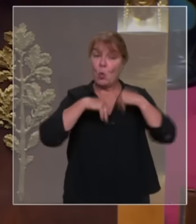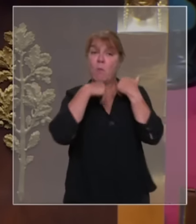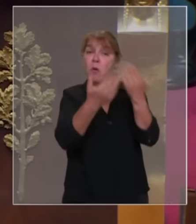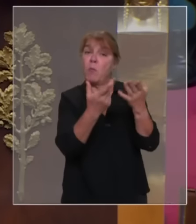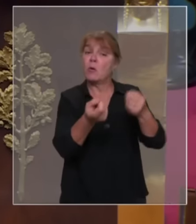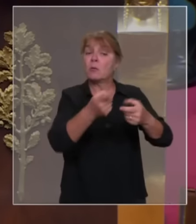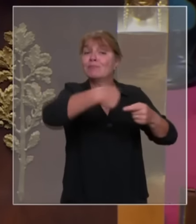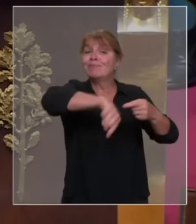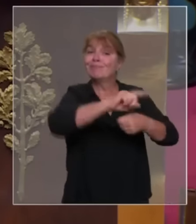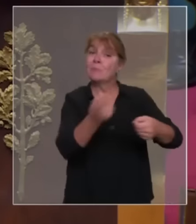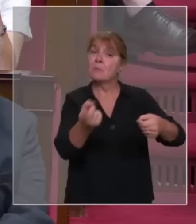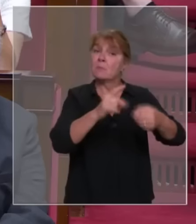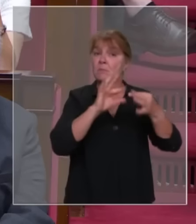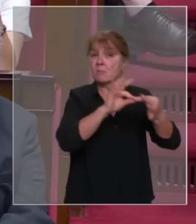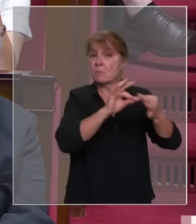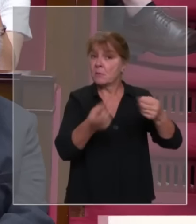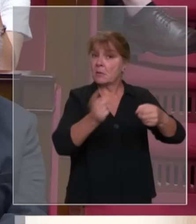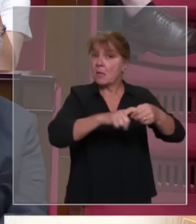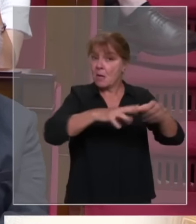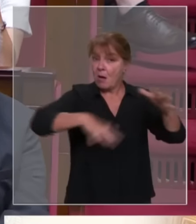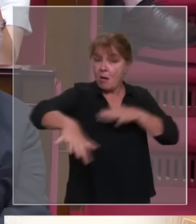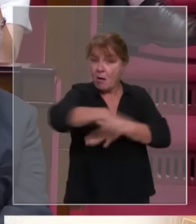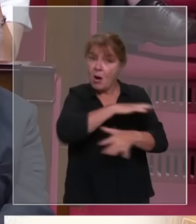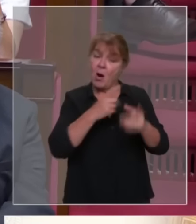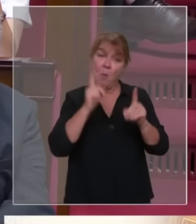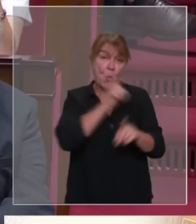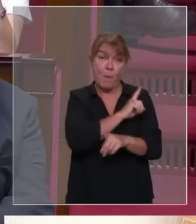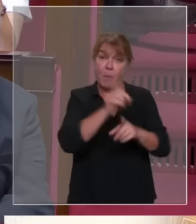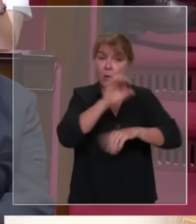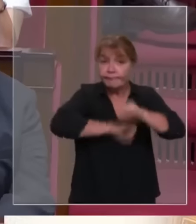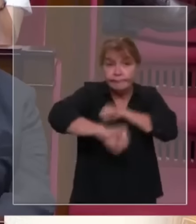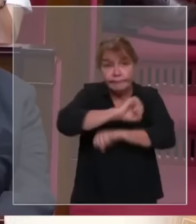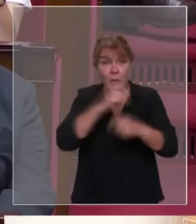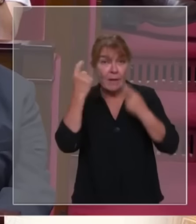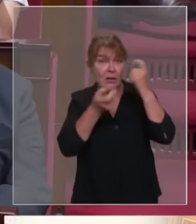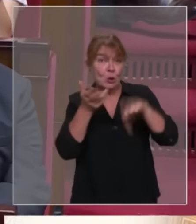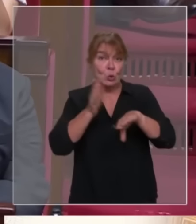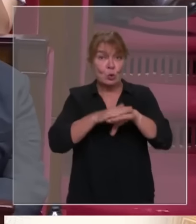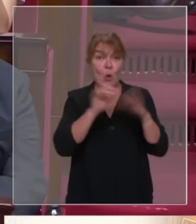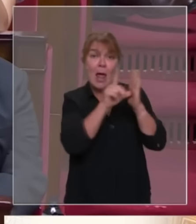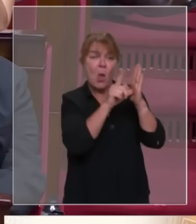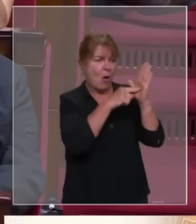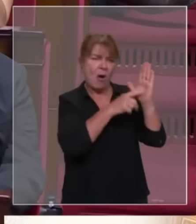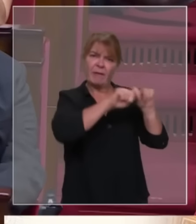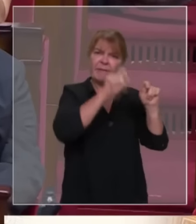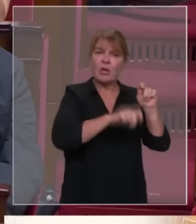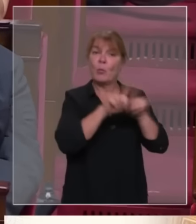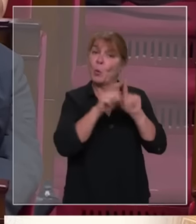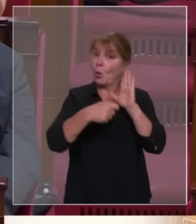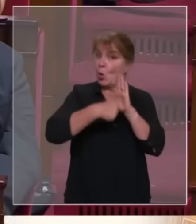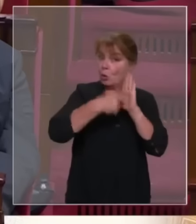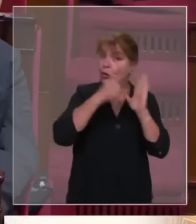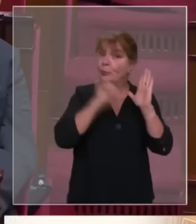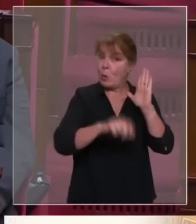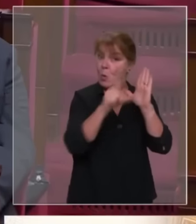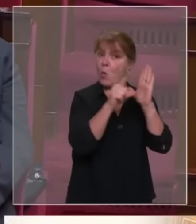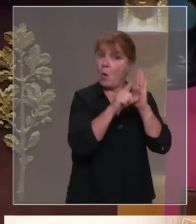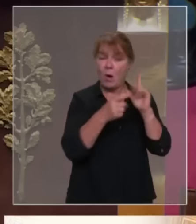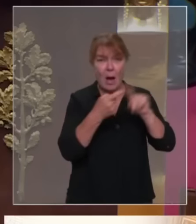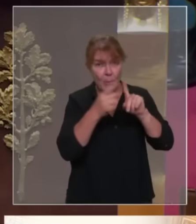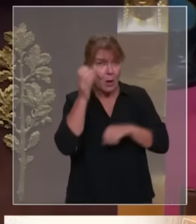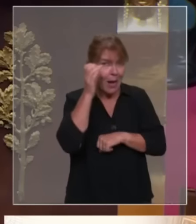sociaux de réfléchir à des aménagements raisonnables et justes de la loi. Écoute,